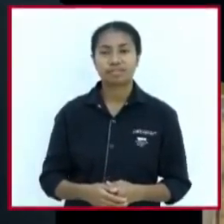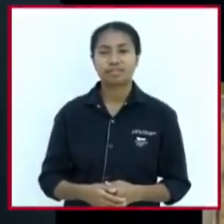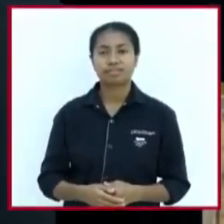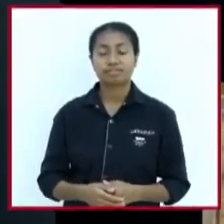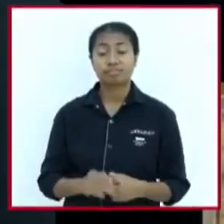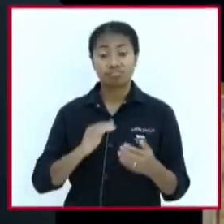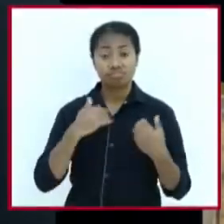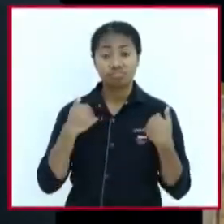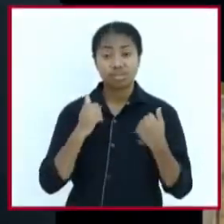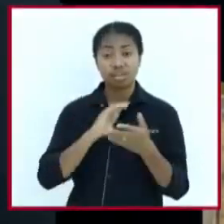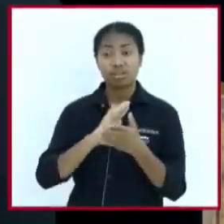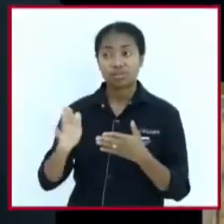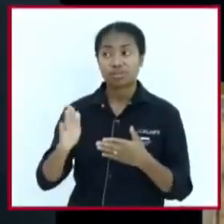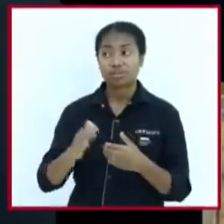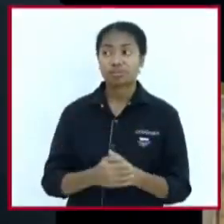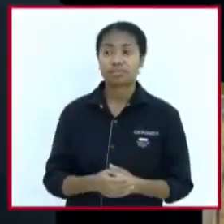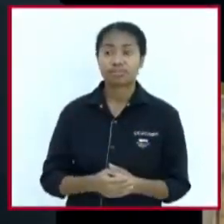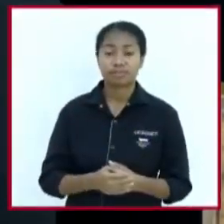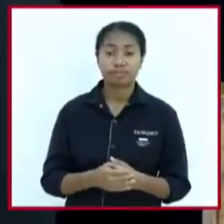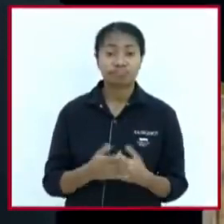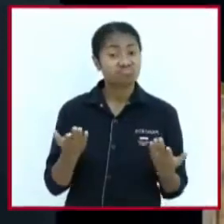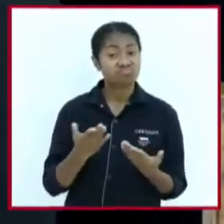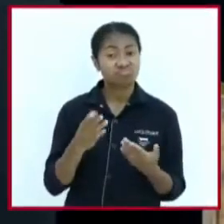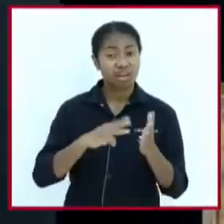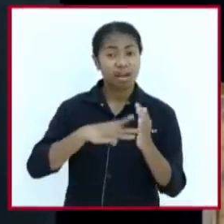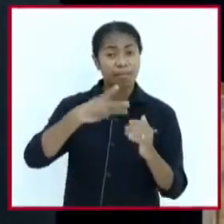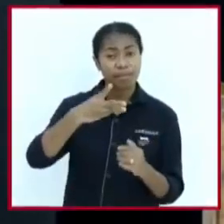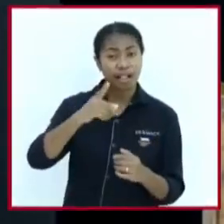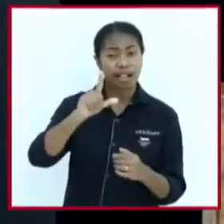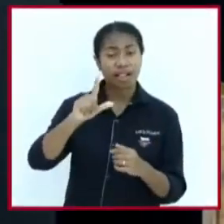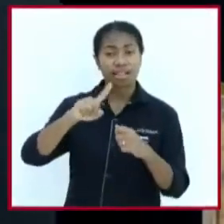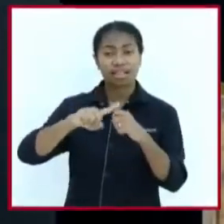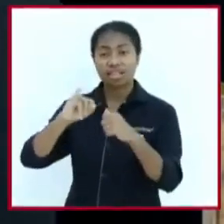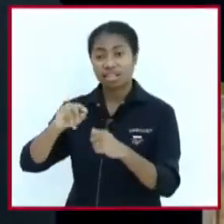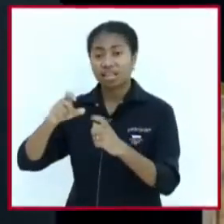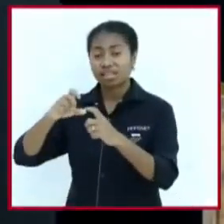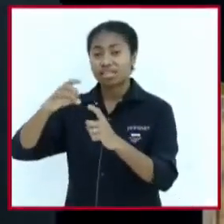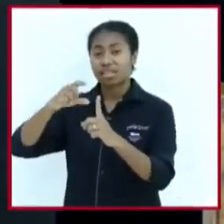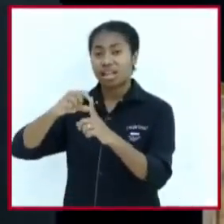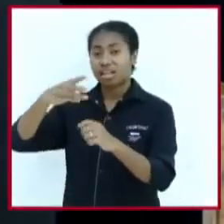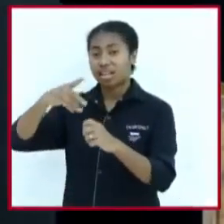Hai terus Memangnya melkisedek tuh siapa